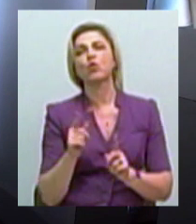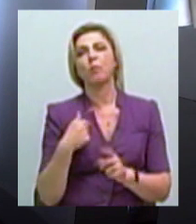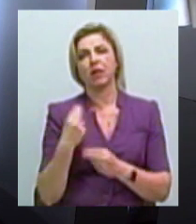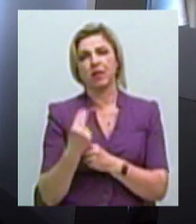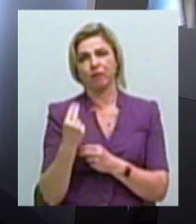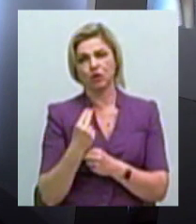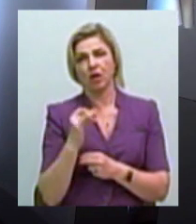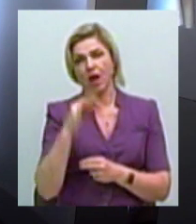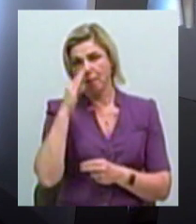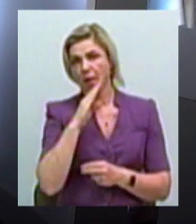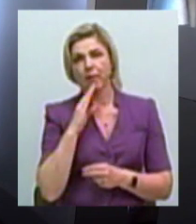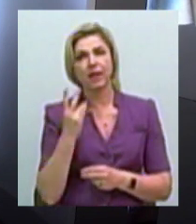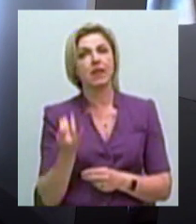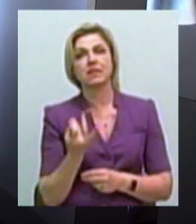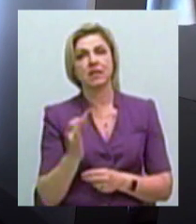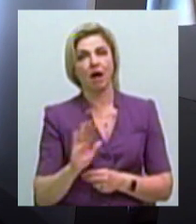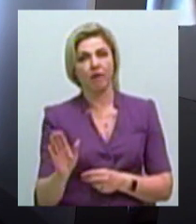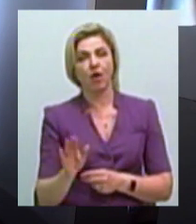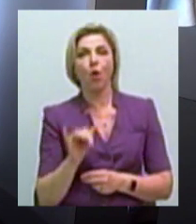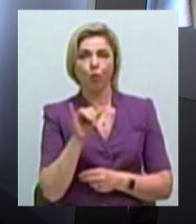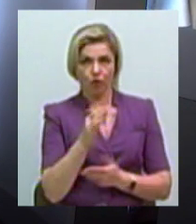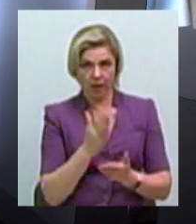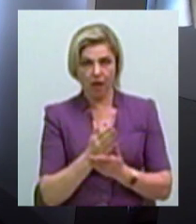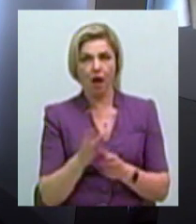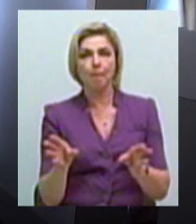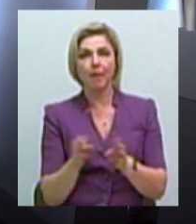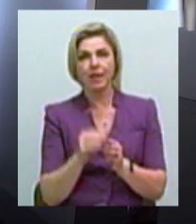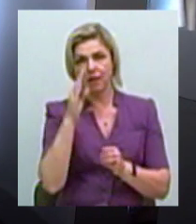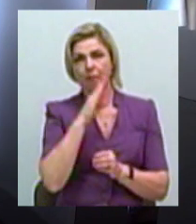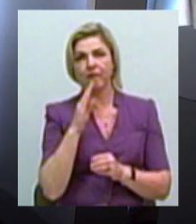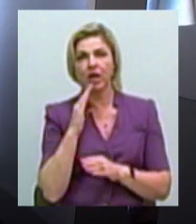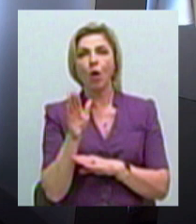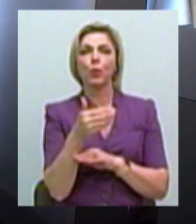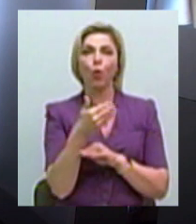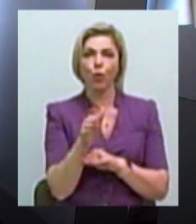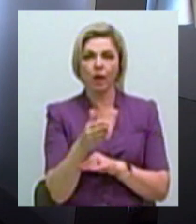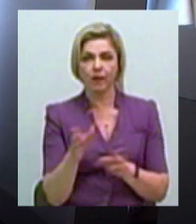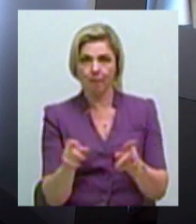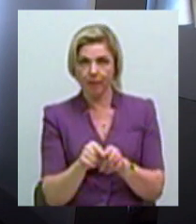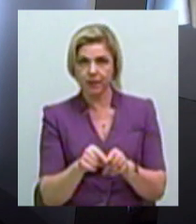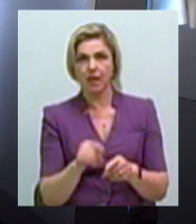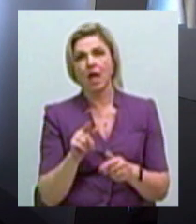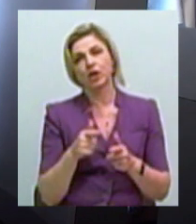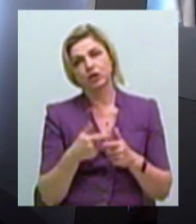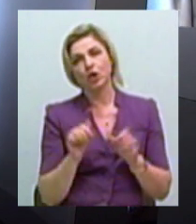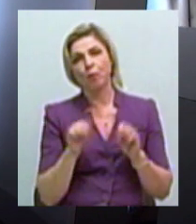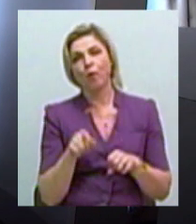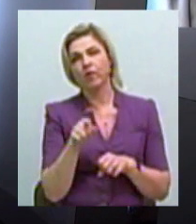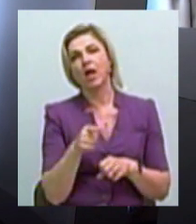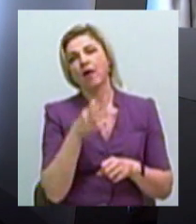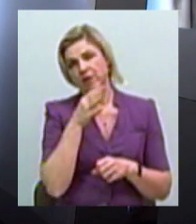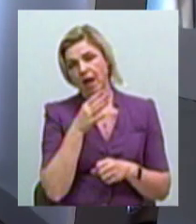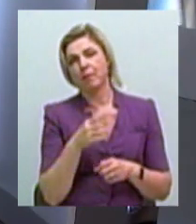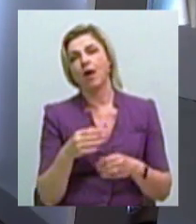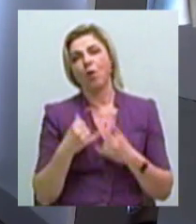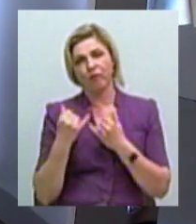батьки стають нецікавими. Але чи є у вас якісь прогулянки вихідного дня? Чи можете ви собі дозволити декілька годин приділити своїй дитині?